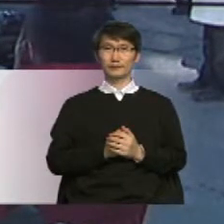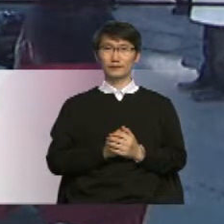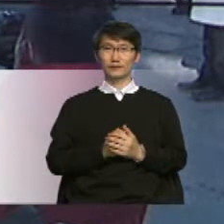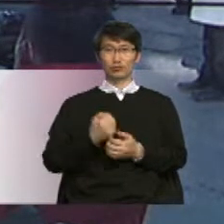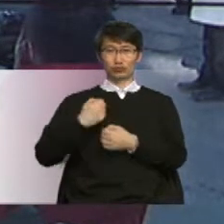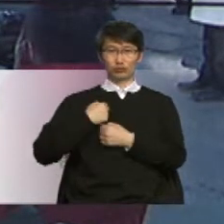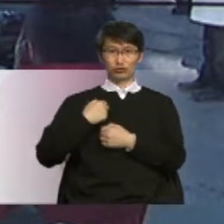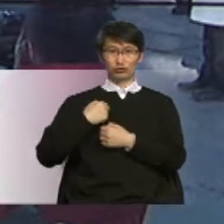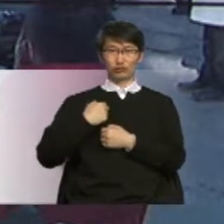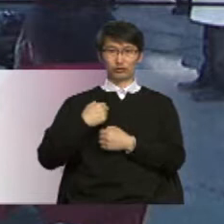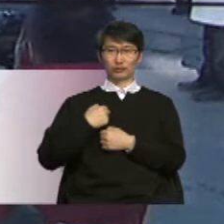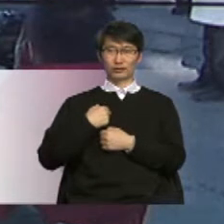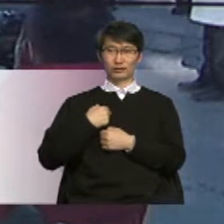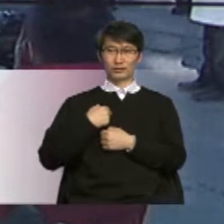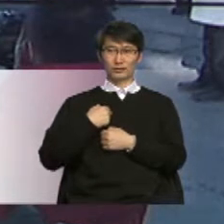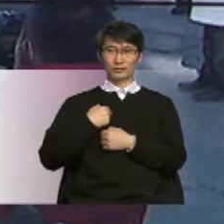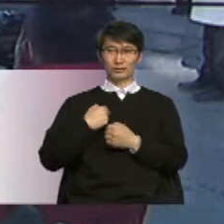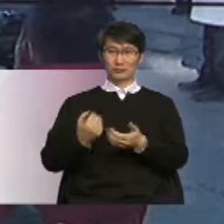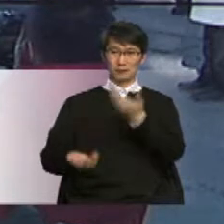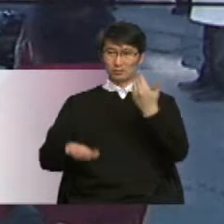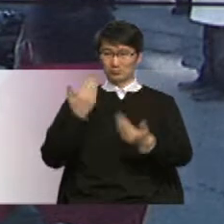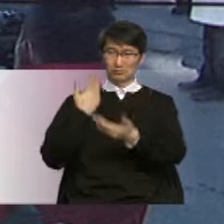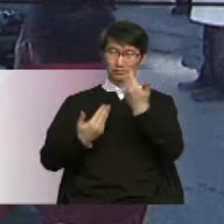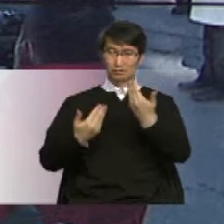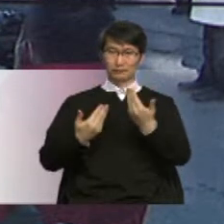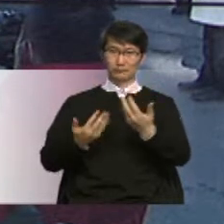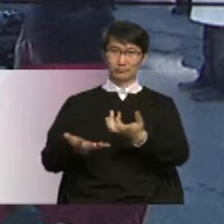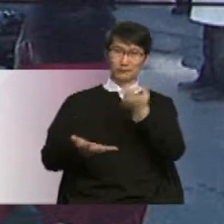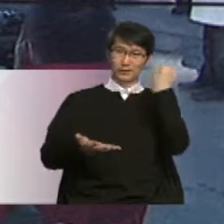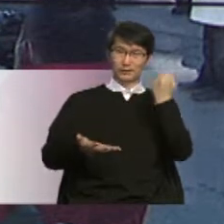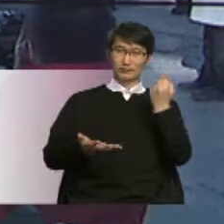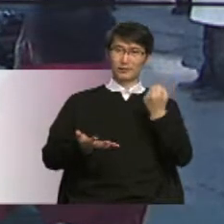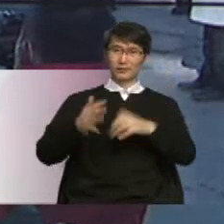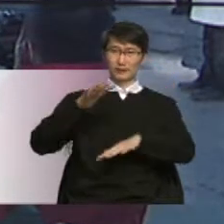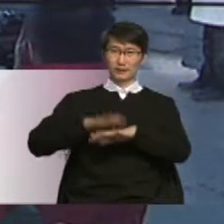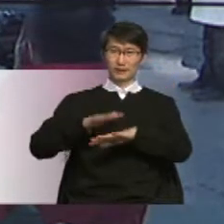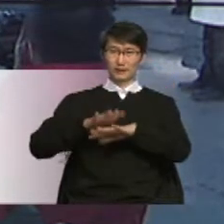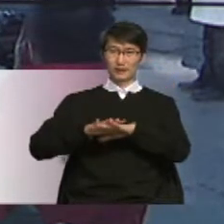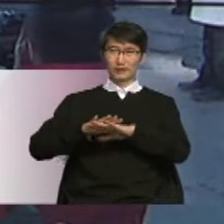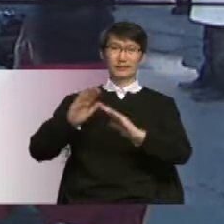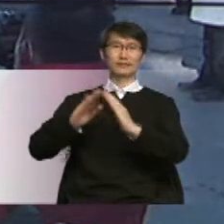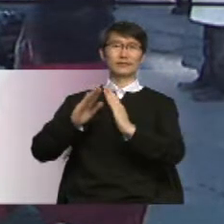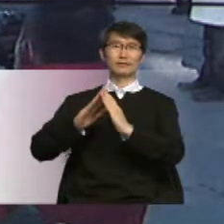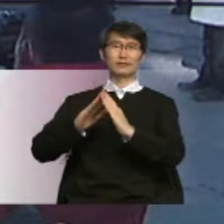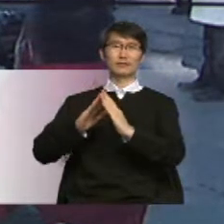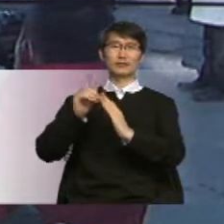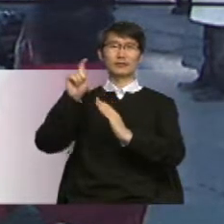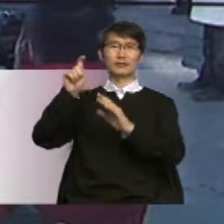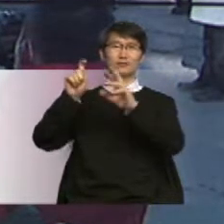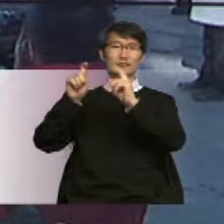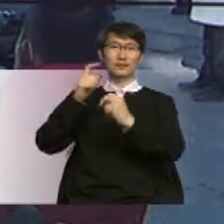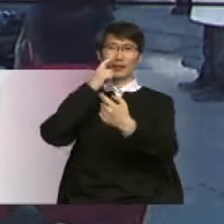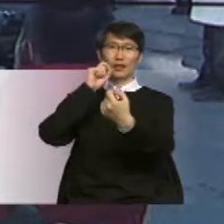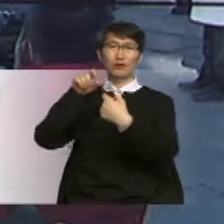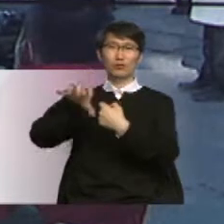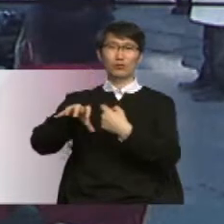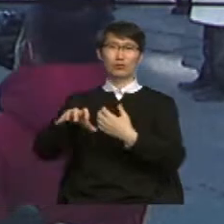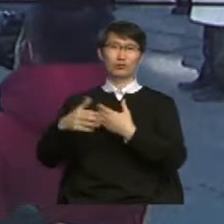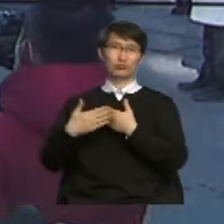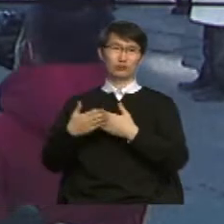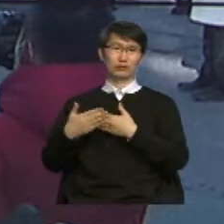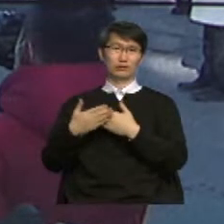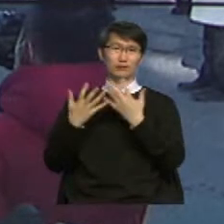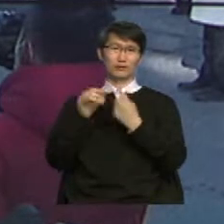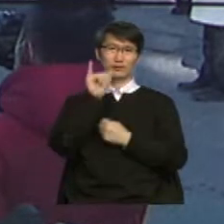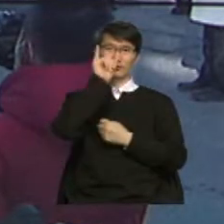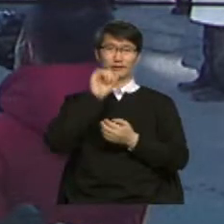군 당국이 즉각 판을 수거했지만 사고 지점과 민가가 10여 미터밖에 떨어져 있지 않아 불안감은 커지고 있습니다.